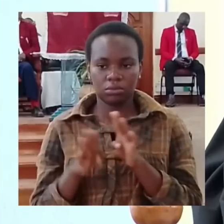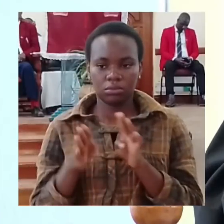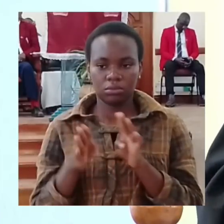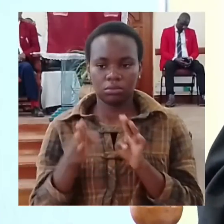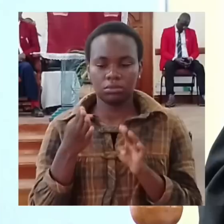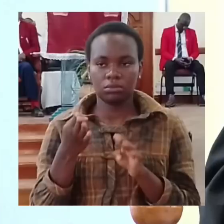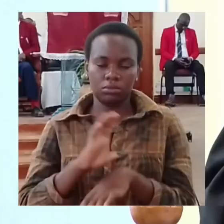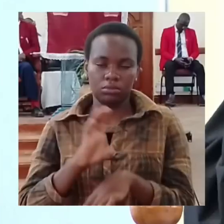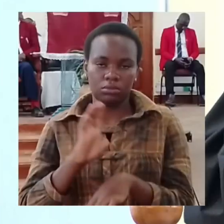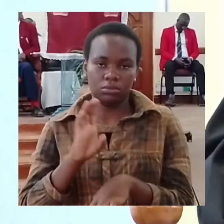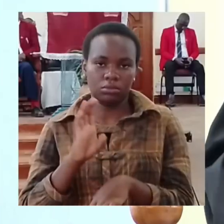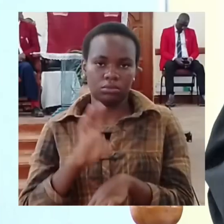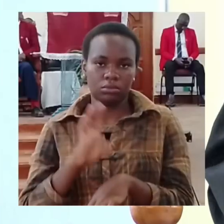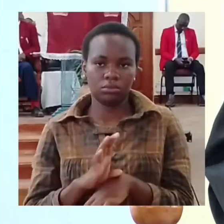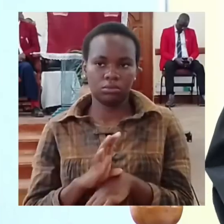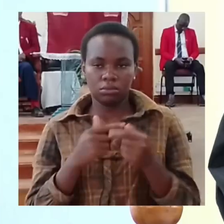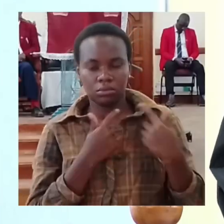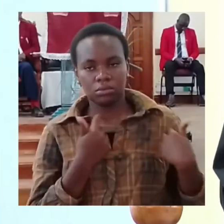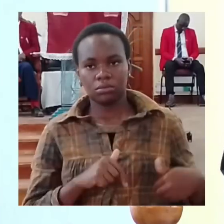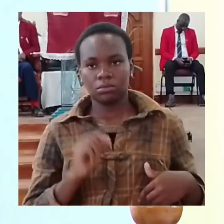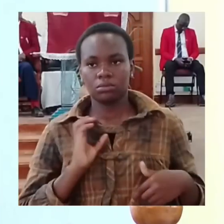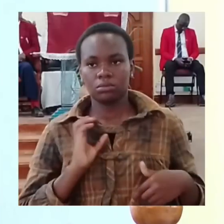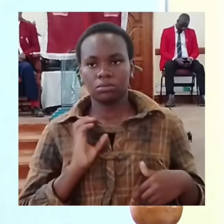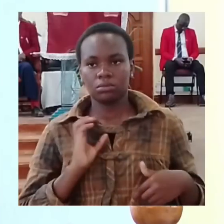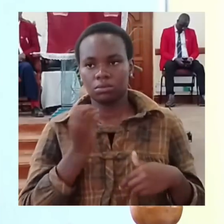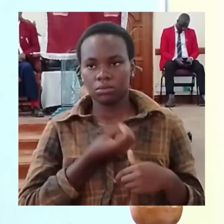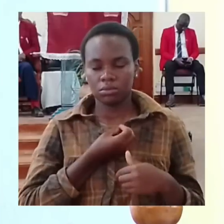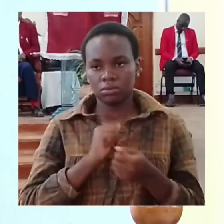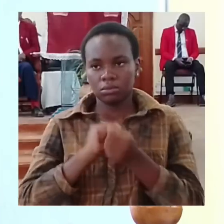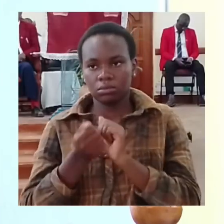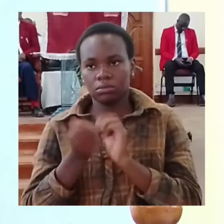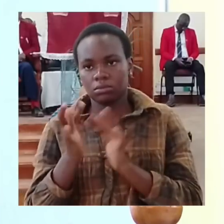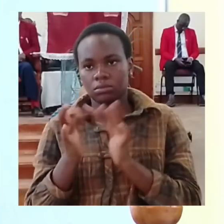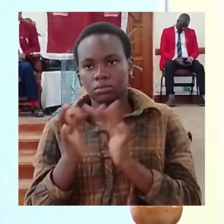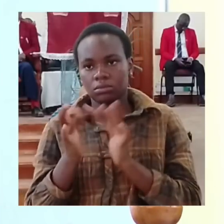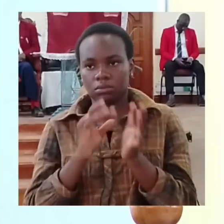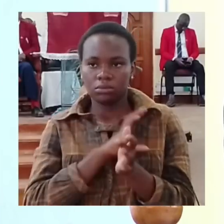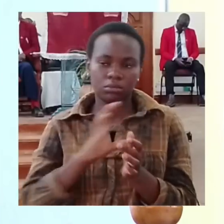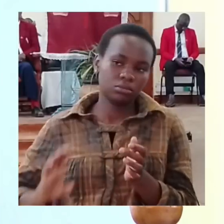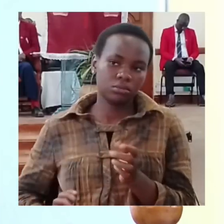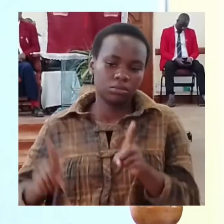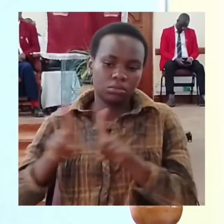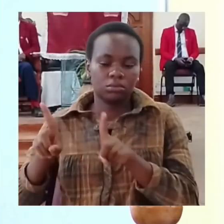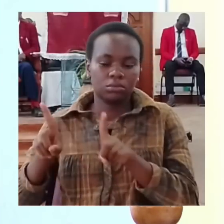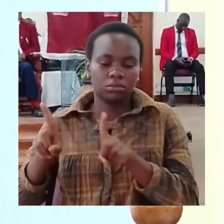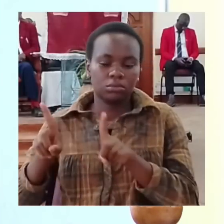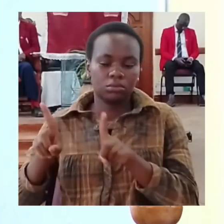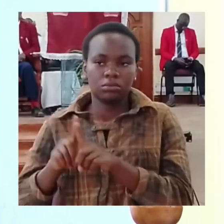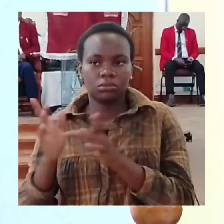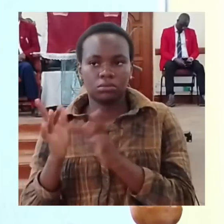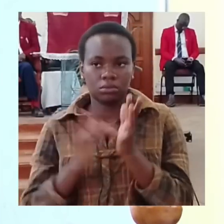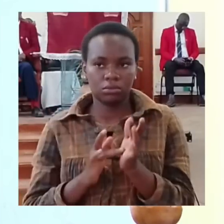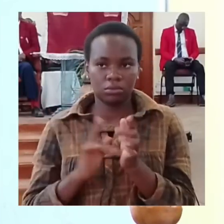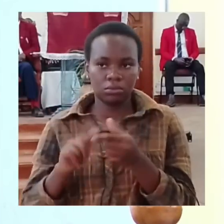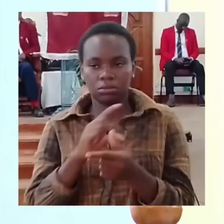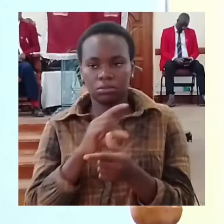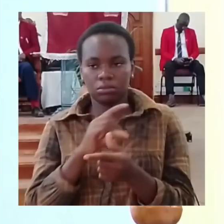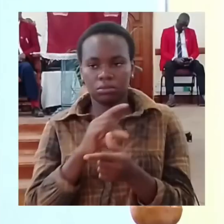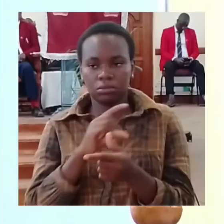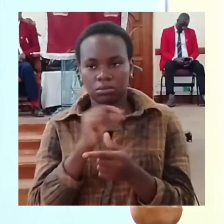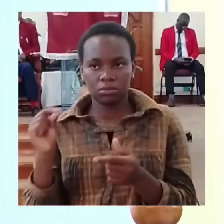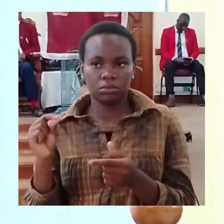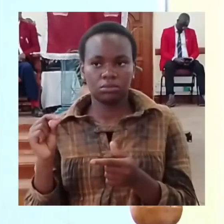kiumia nigetha ngoro citu ihananio na ngoro ya Ngai, na riria twahananio Ngai agatwira